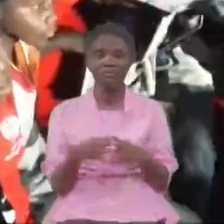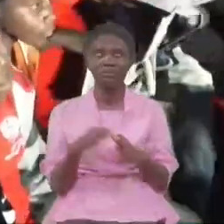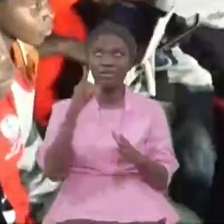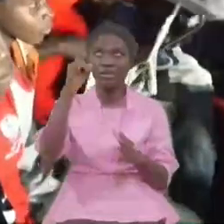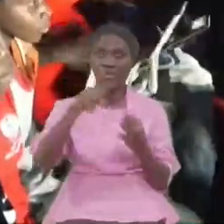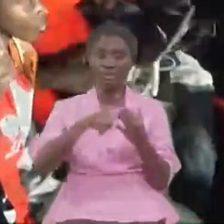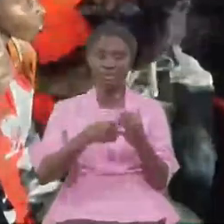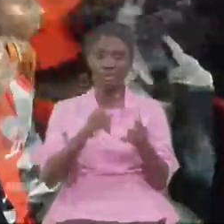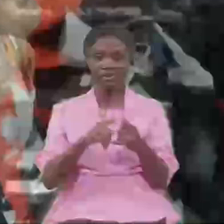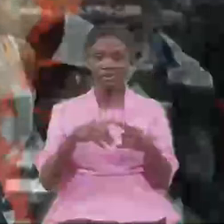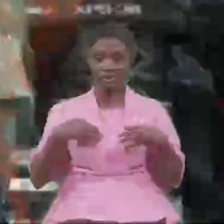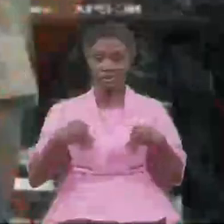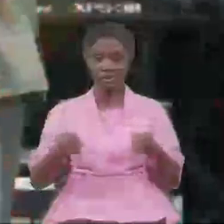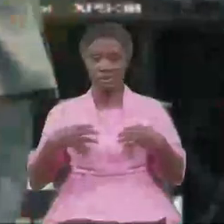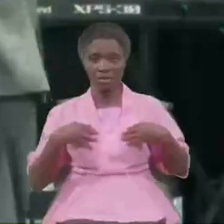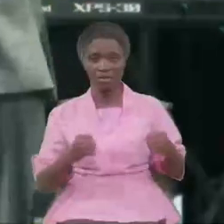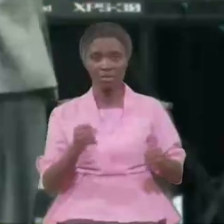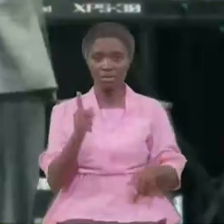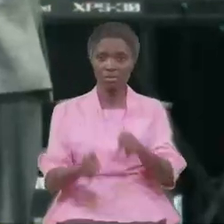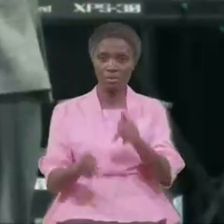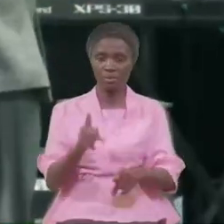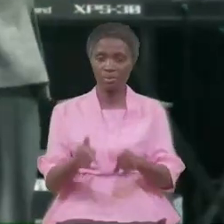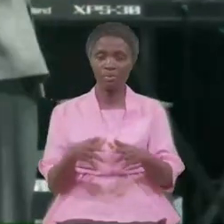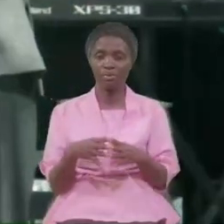il a commencé à guérir les gens.